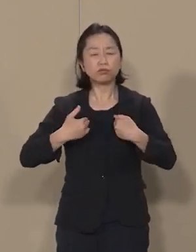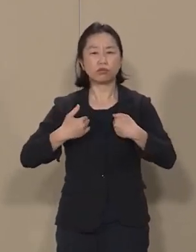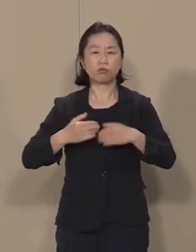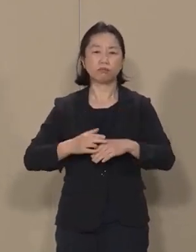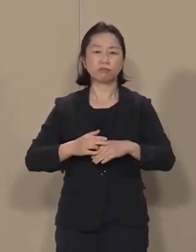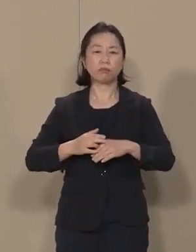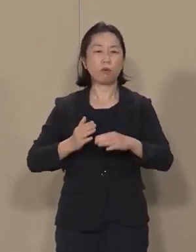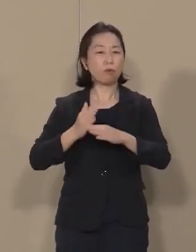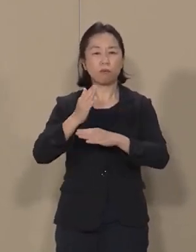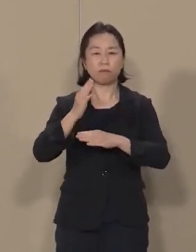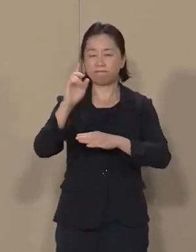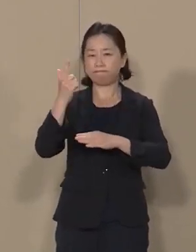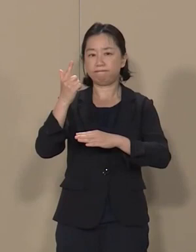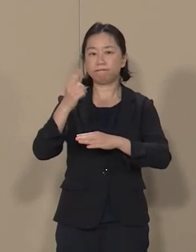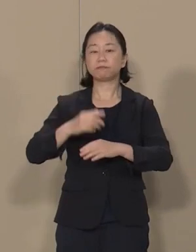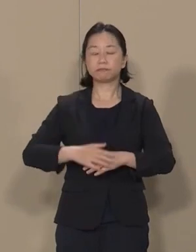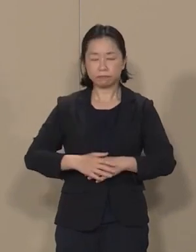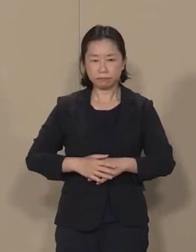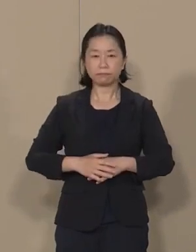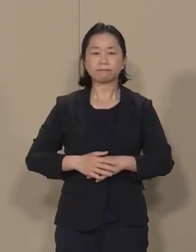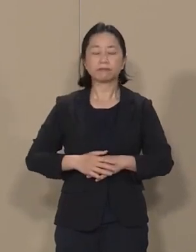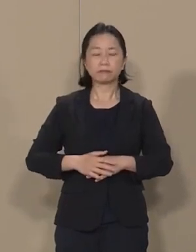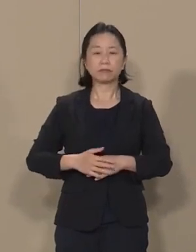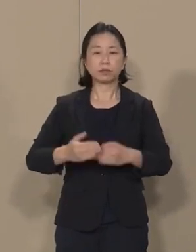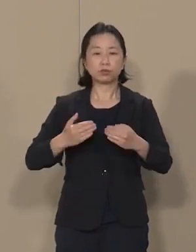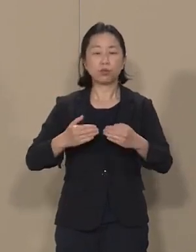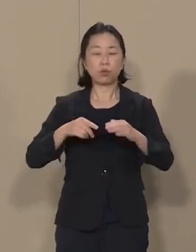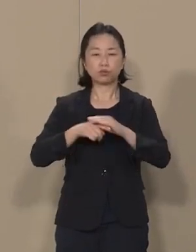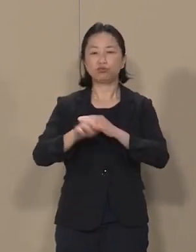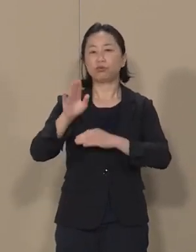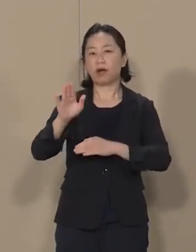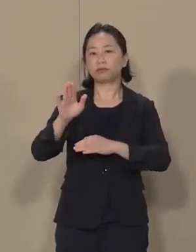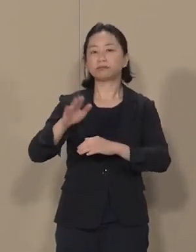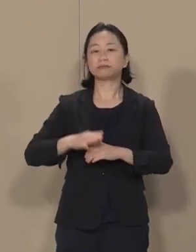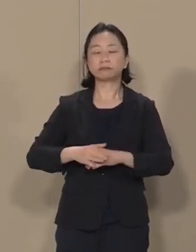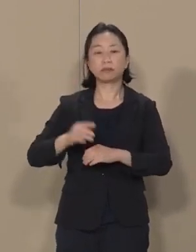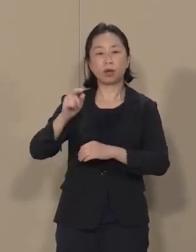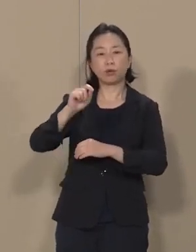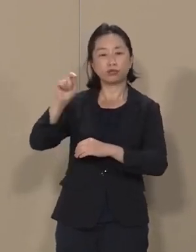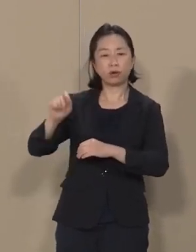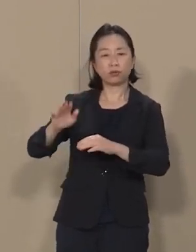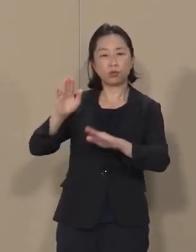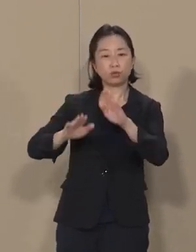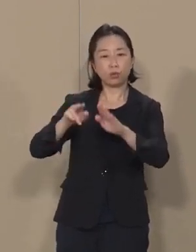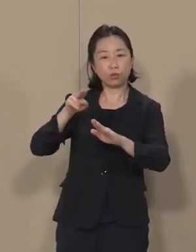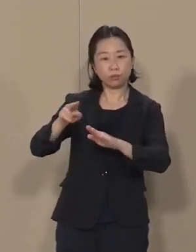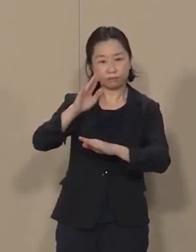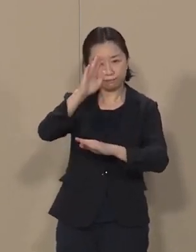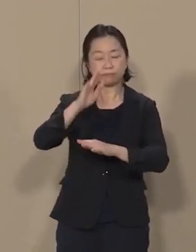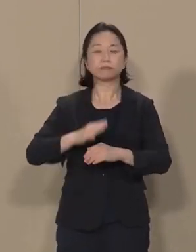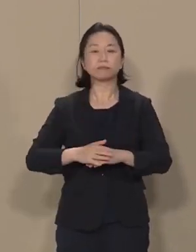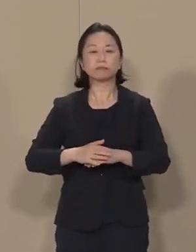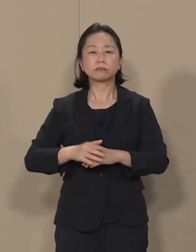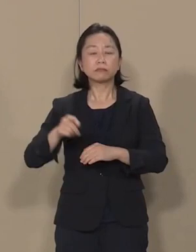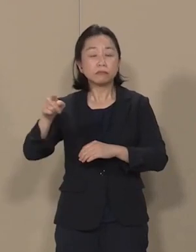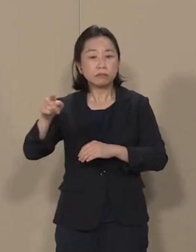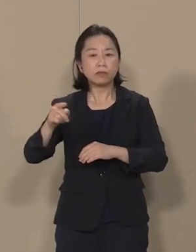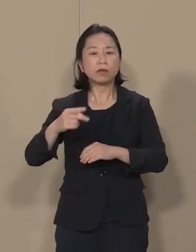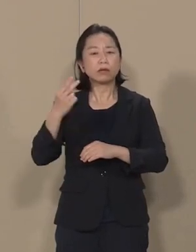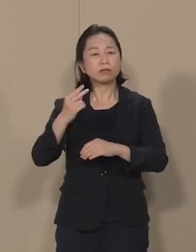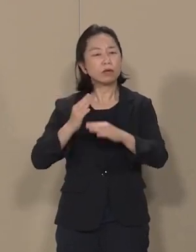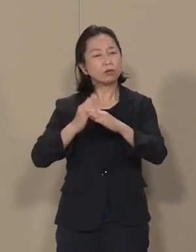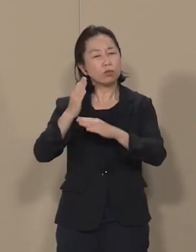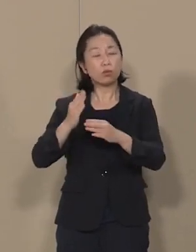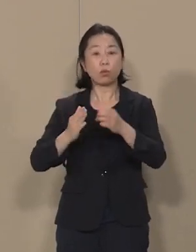大げさだと思わないでください理由があるんですそれはウクライナなんですウクライナはに1000発近くの核